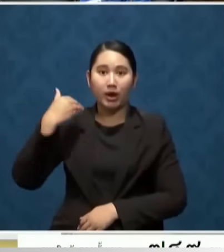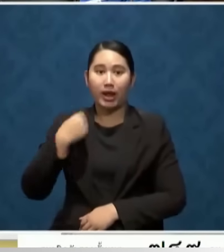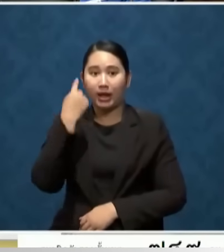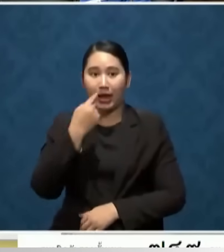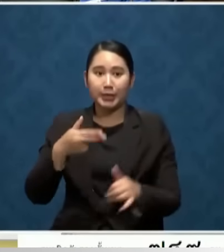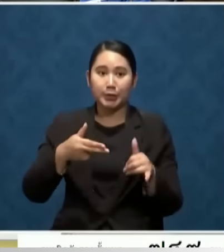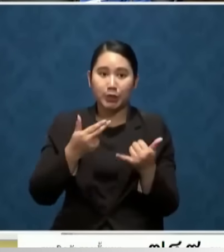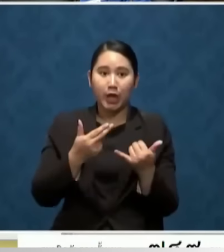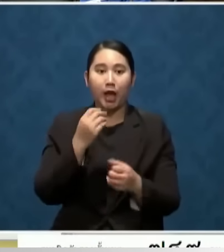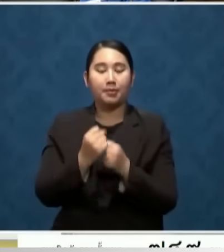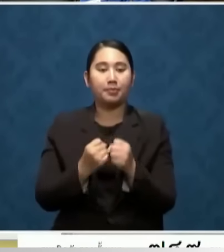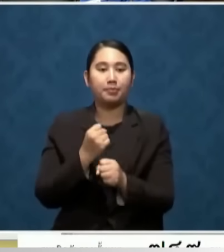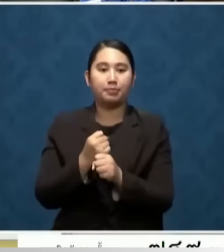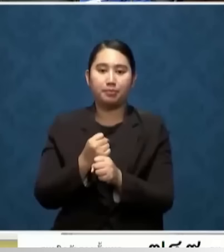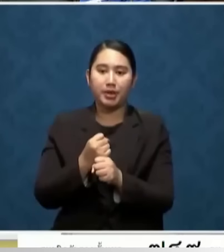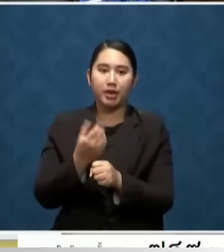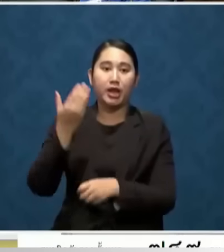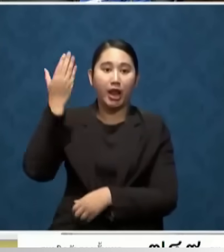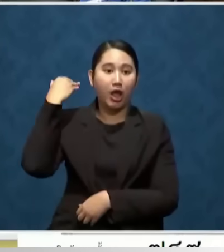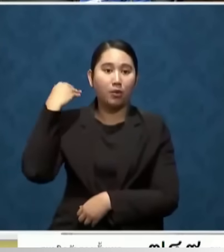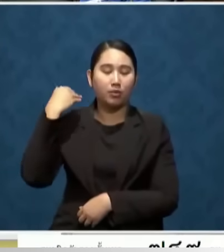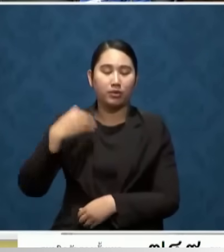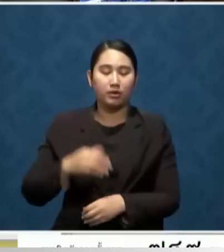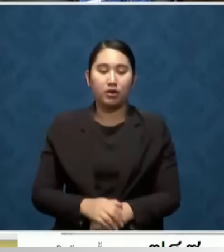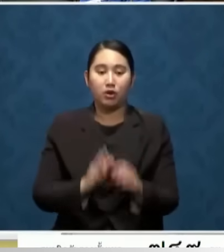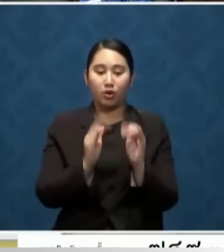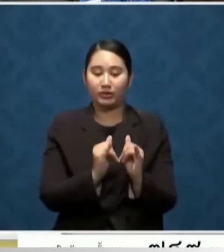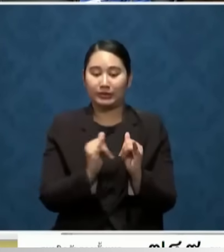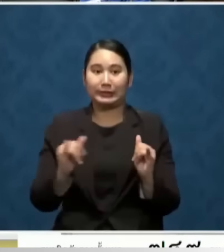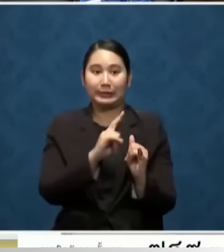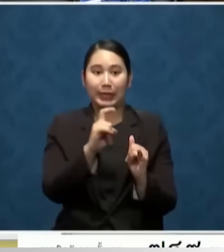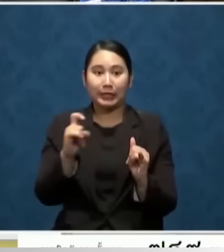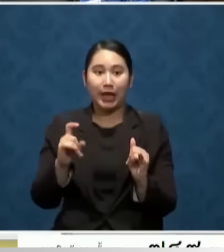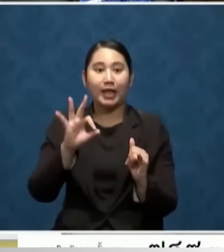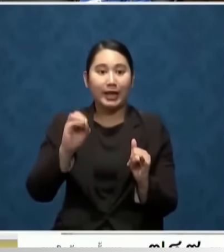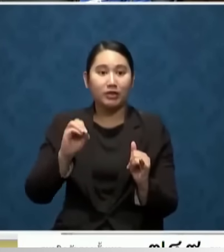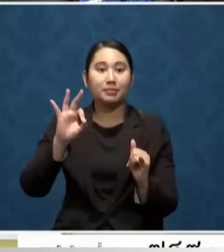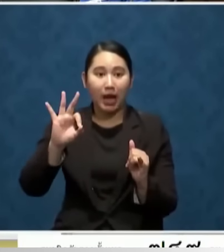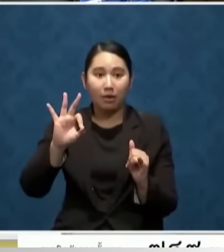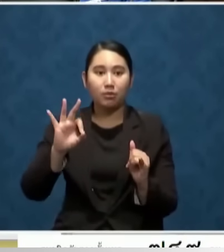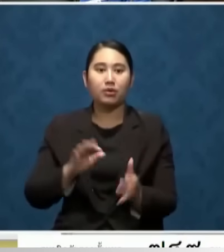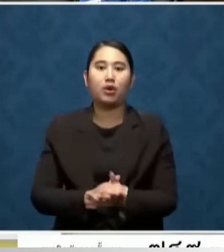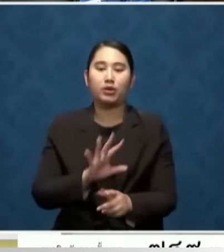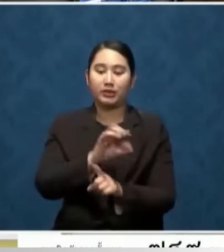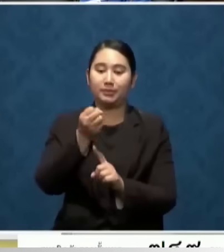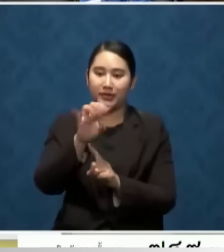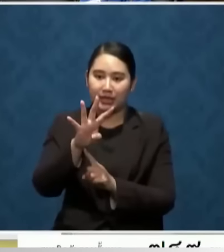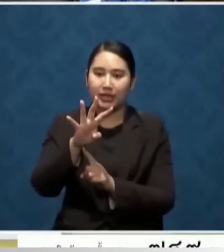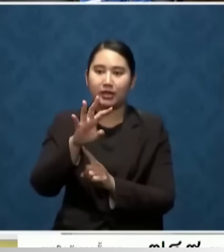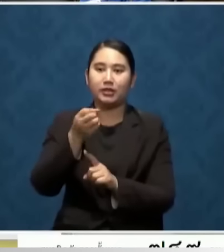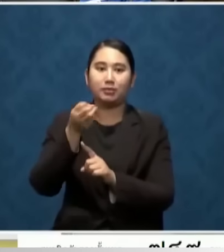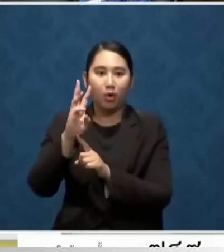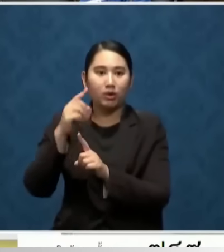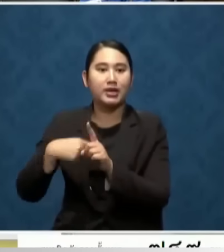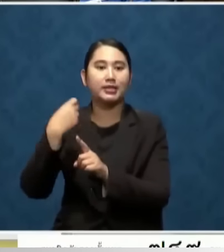งเมื่อหลายปีก่อน99ศพที่ราชประสงค์เป็นต้นและย้อนหลังไปถึงเรื่อง6ตุลา14ตุลาเป็นต้นที่ยังไม่รู้ว่าวัฒนธรร